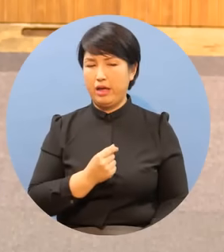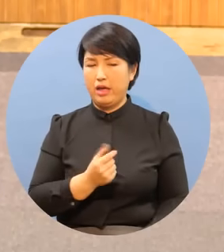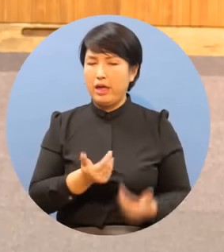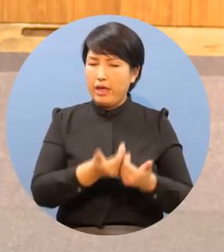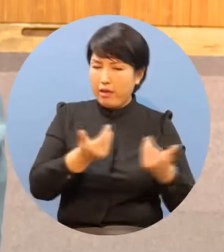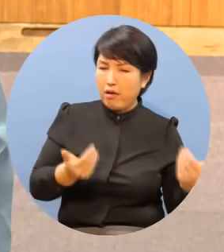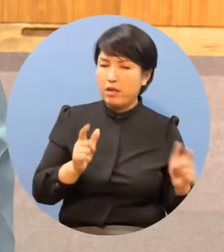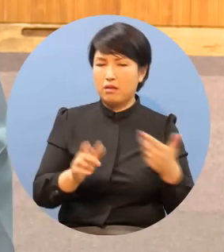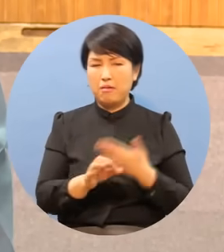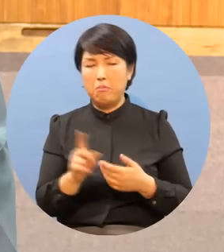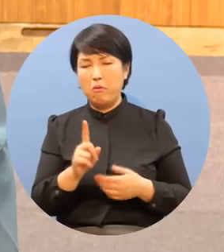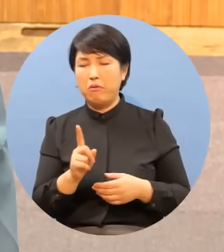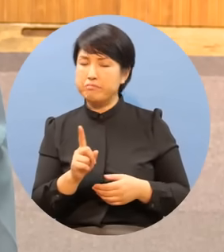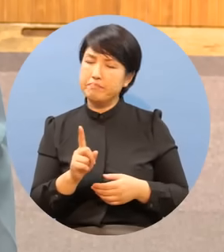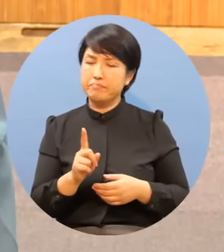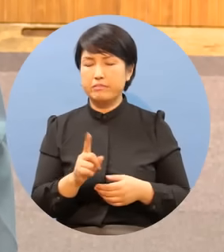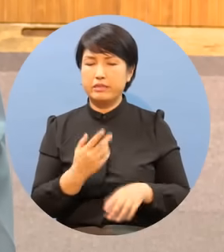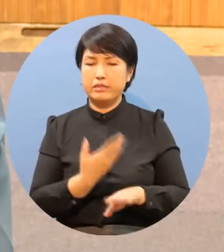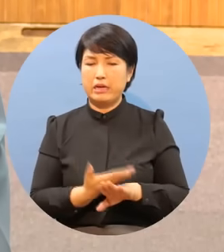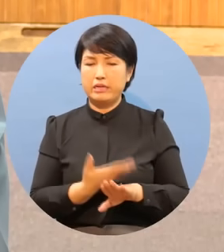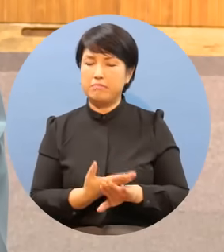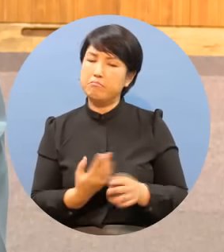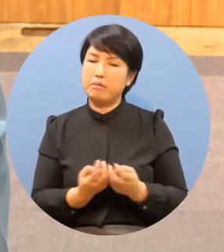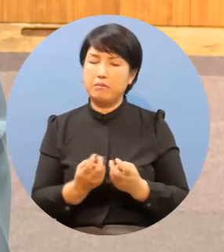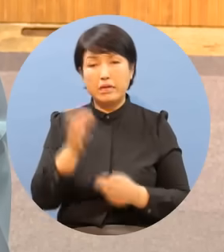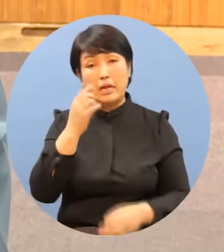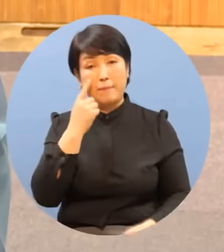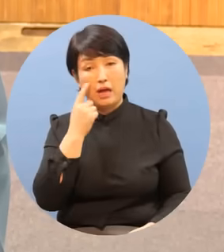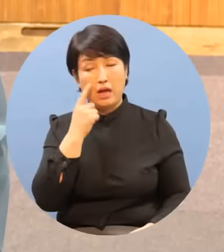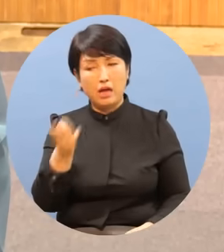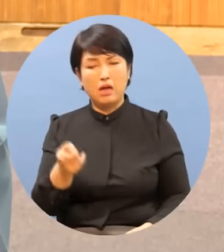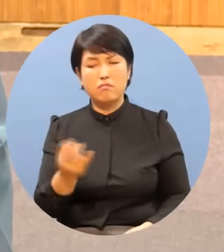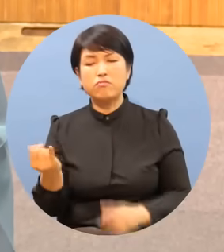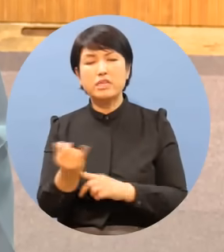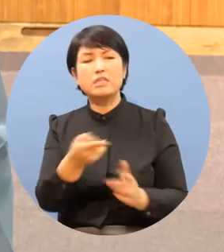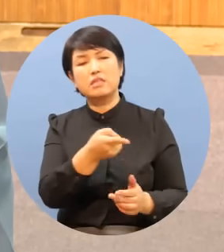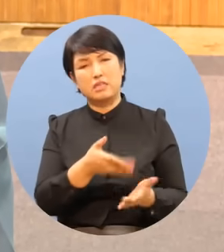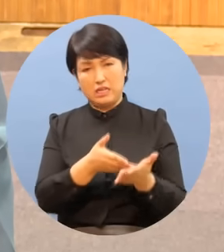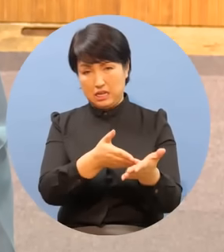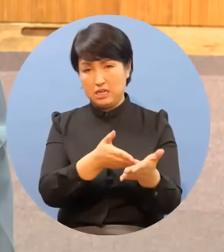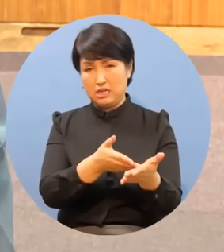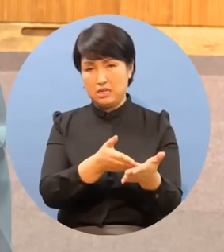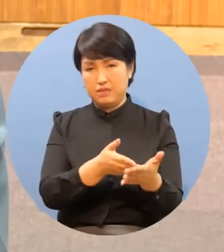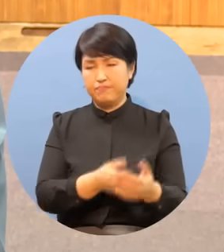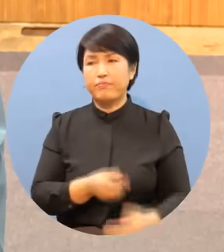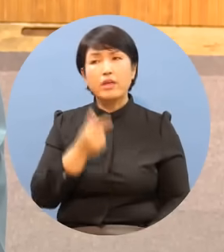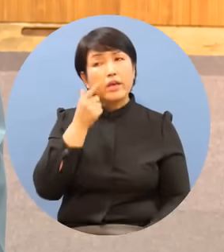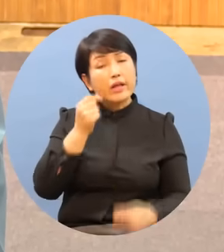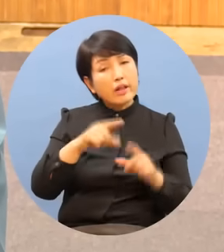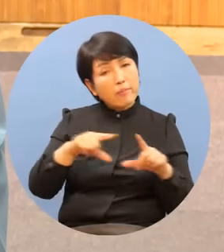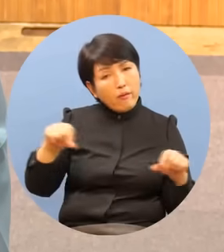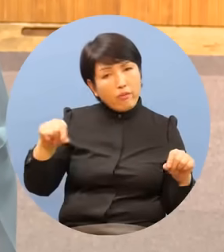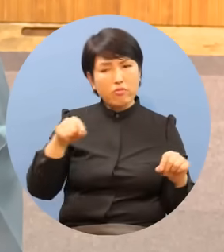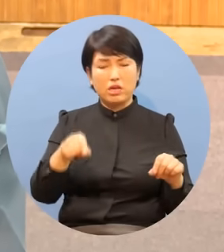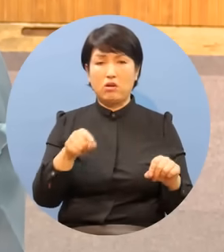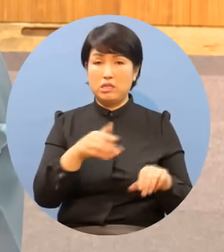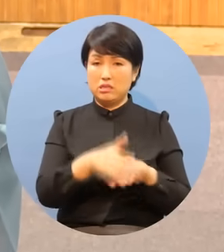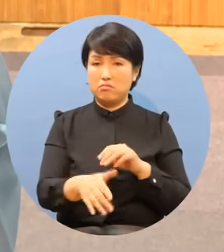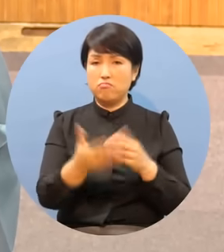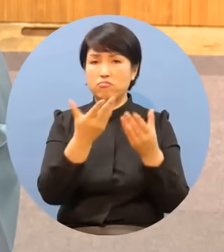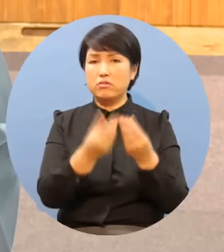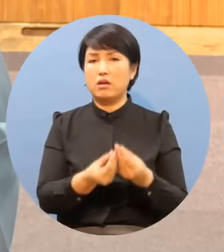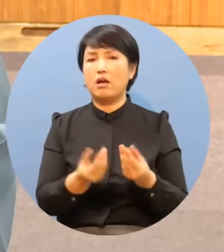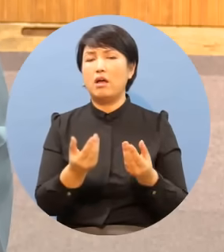별걸 하든지 뭘 좀 하자. 이제 이런 문제를 제기할 수가 있어요. 일본에도 이런 문제가 굉장히